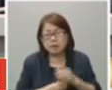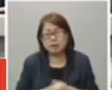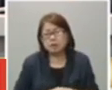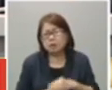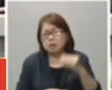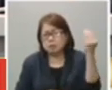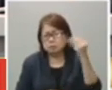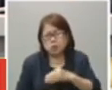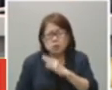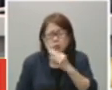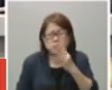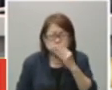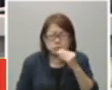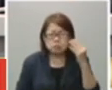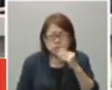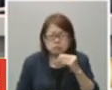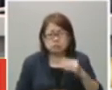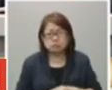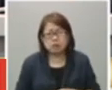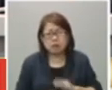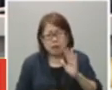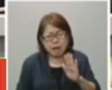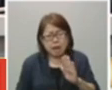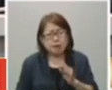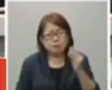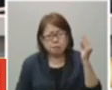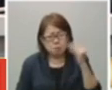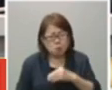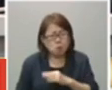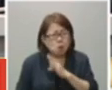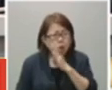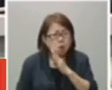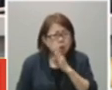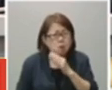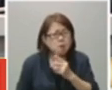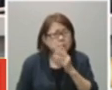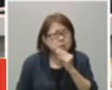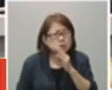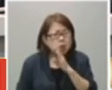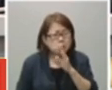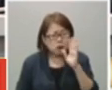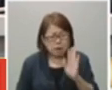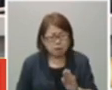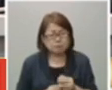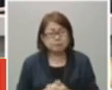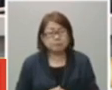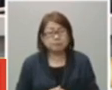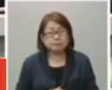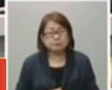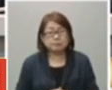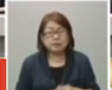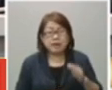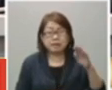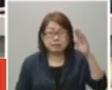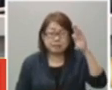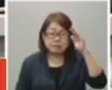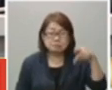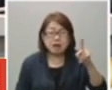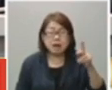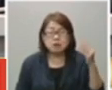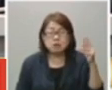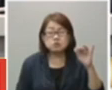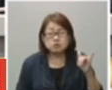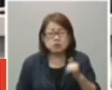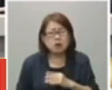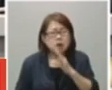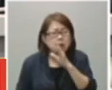กพลเอกประยุทธ์ต้องไม่โกหกครับแล้วพลเอกประยุทธ์ที่ชอบพูดโกหกจนกระทั่งเขามีสมญ